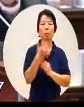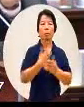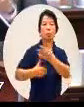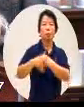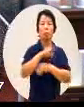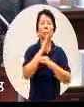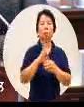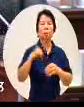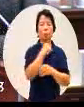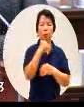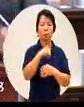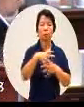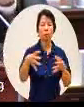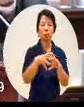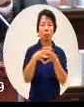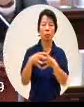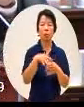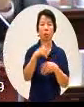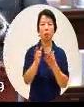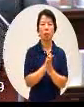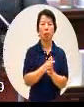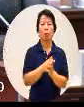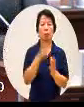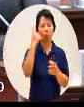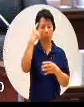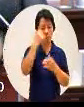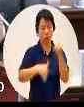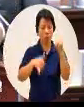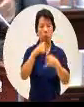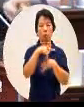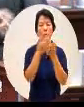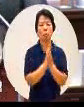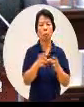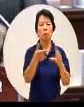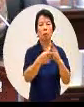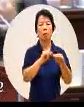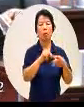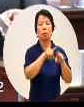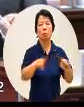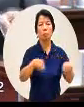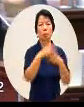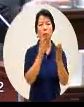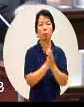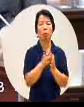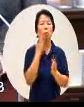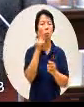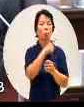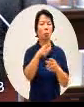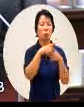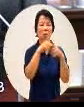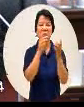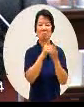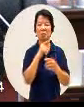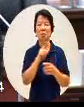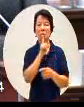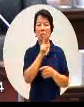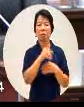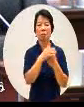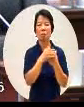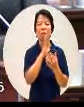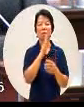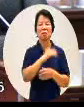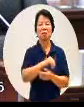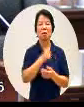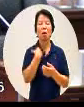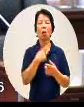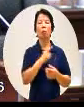台灣人共同的故事是要推動一個和平運動你如果拿來開大家動作什麼動作選舉造勢活動你就消